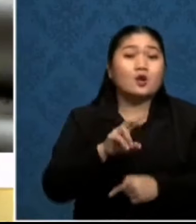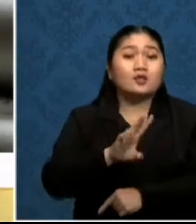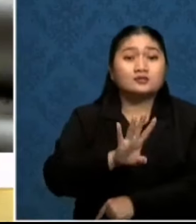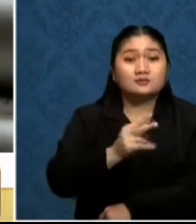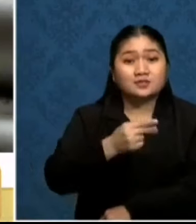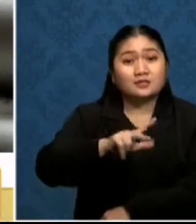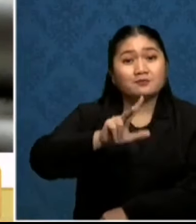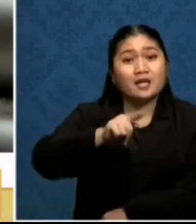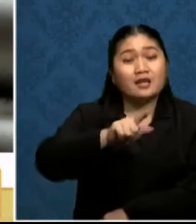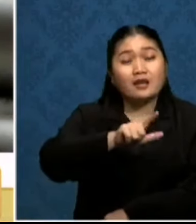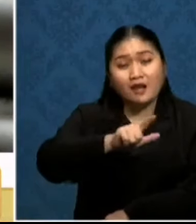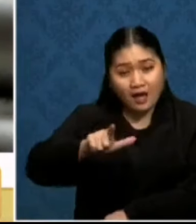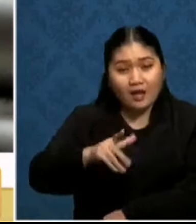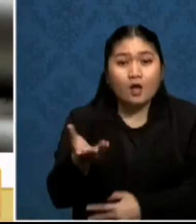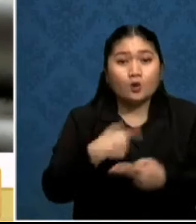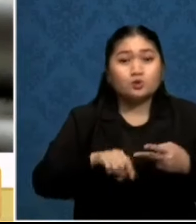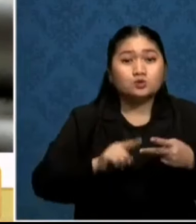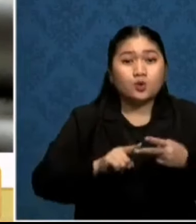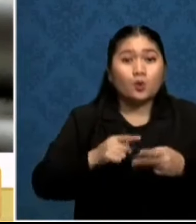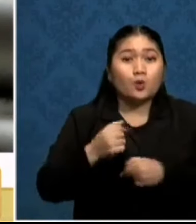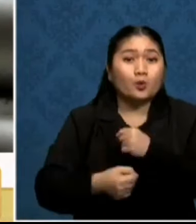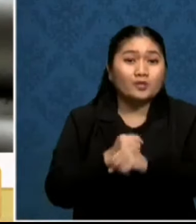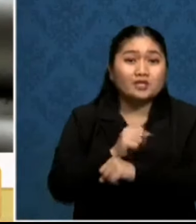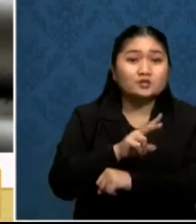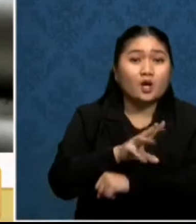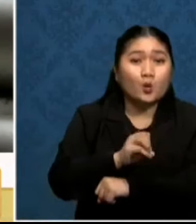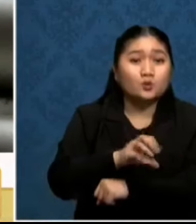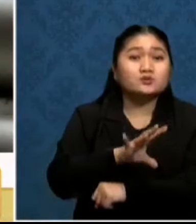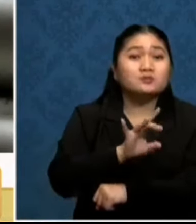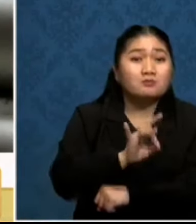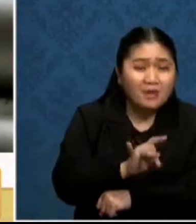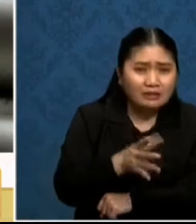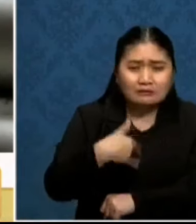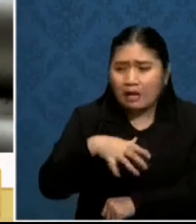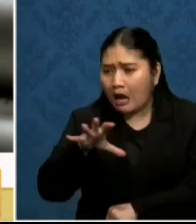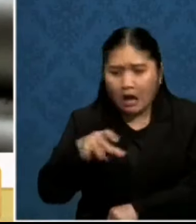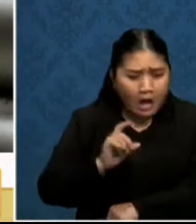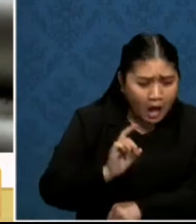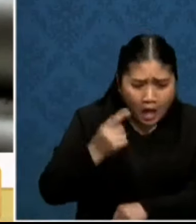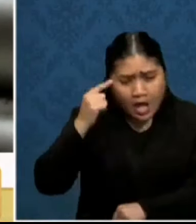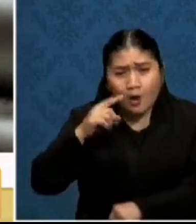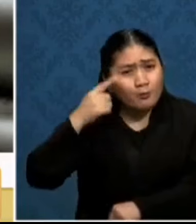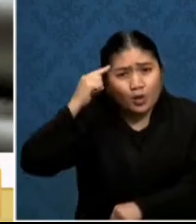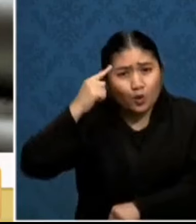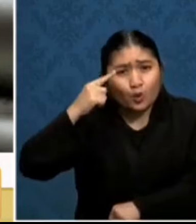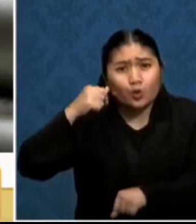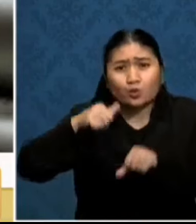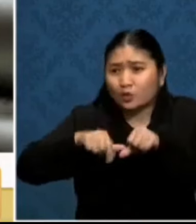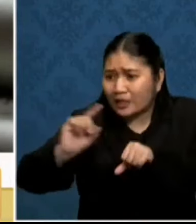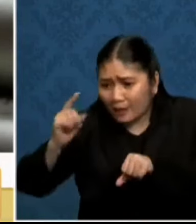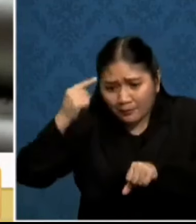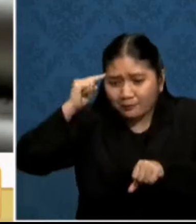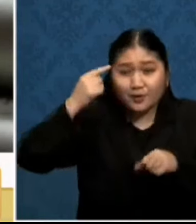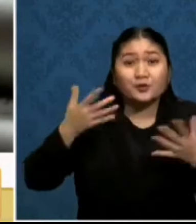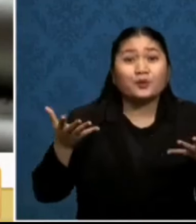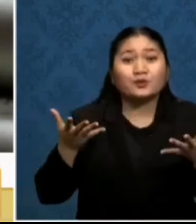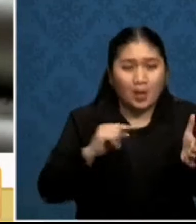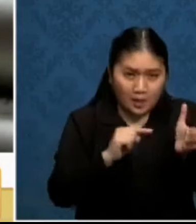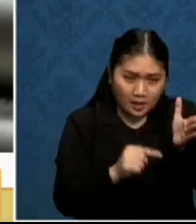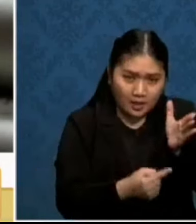ล้านกับ2จากงบ 68ที่ยังไม่รู้อยู่ไหน1,300ล้านขอเริ่มต้นด้วยงบ